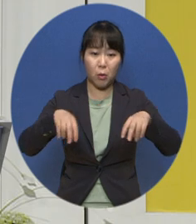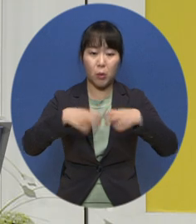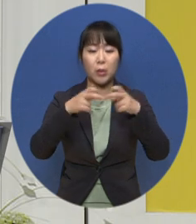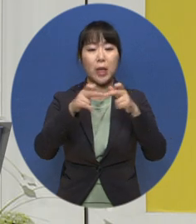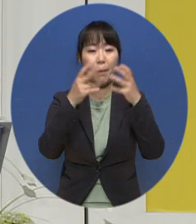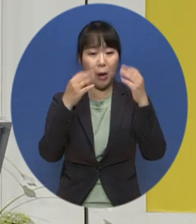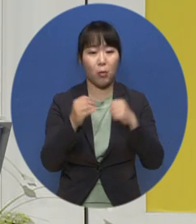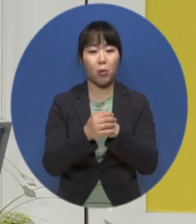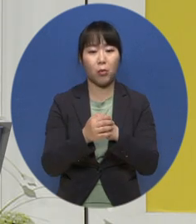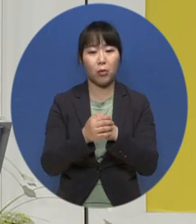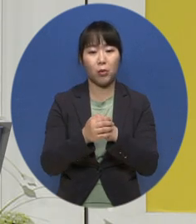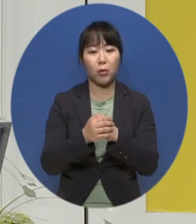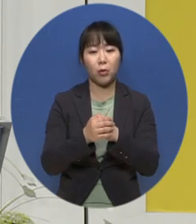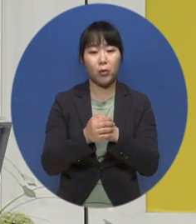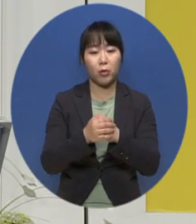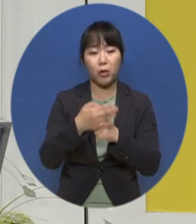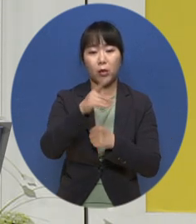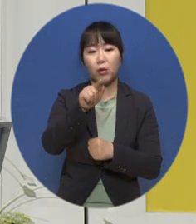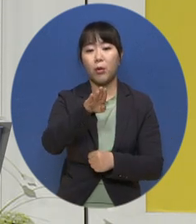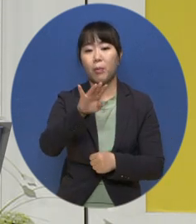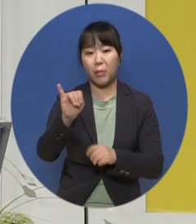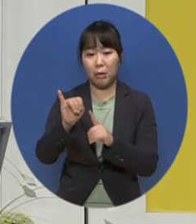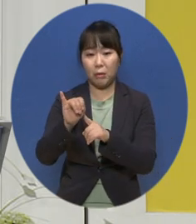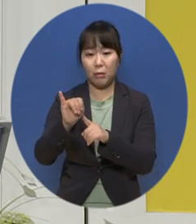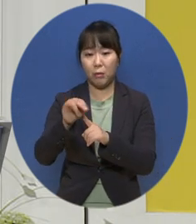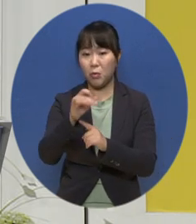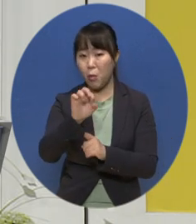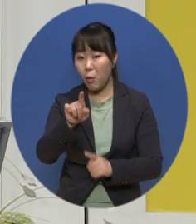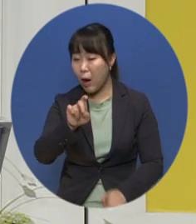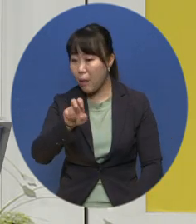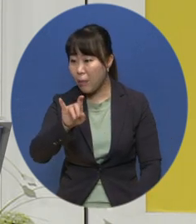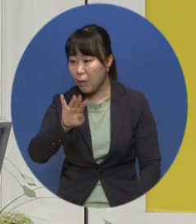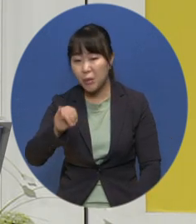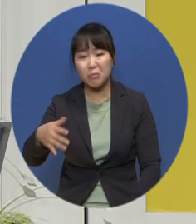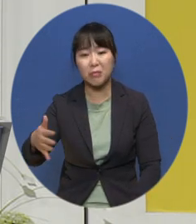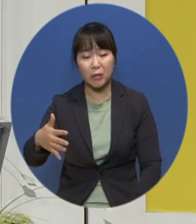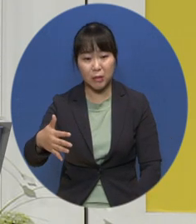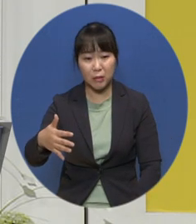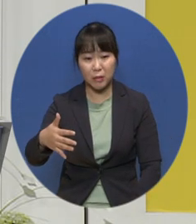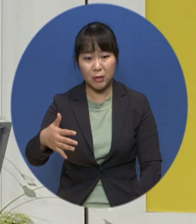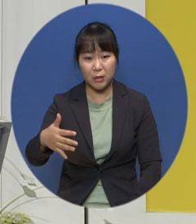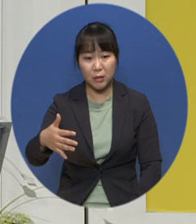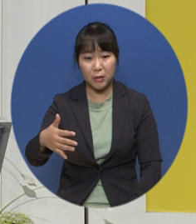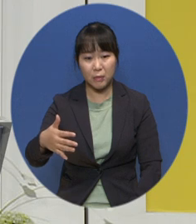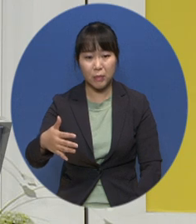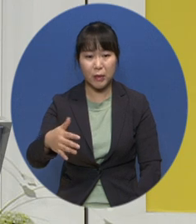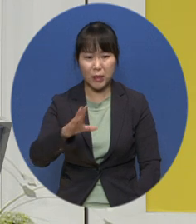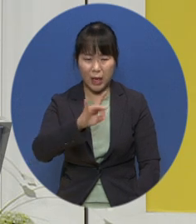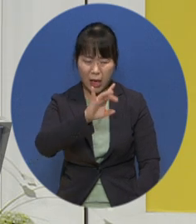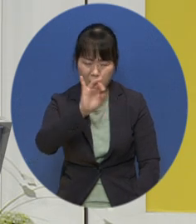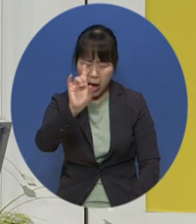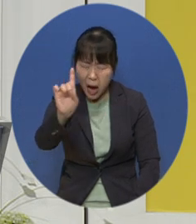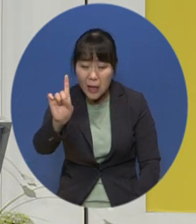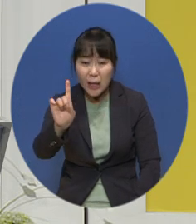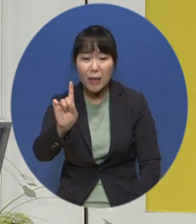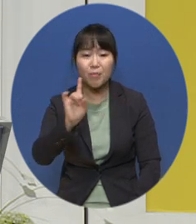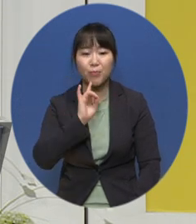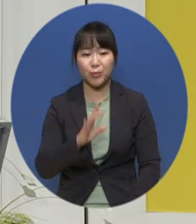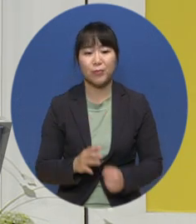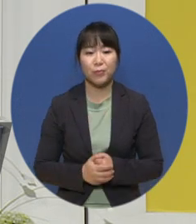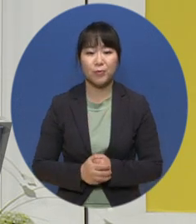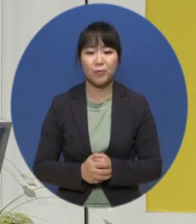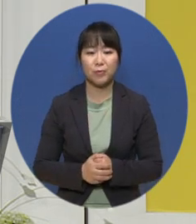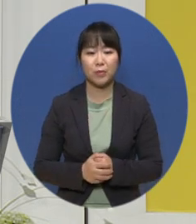많고 럭비는 수압의 장애인들은 없어요 한 명씩 김제 있습니다 작긴 야 그 채무 단테